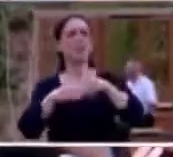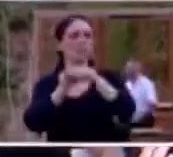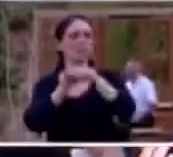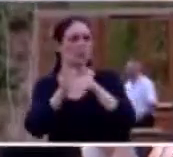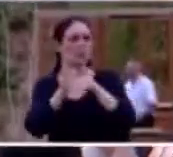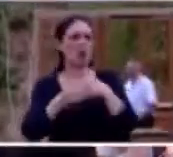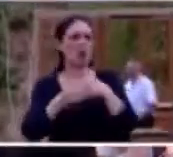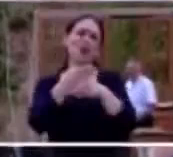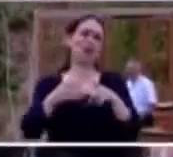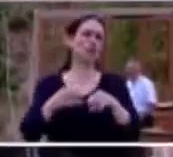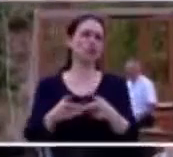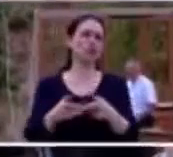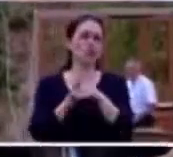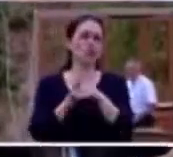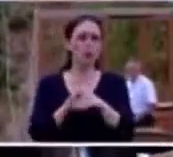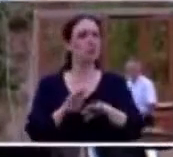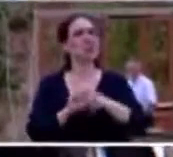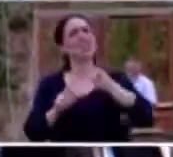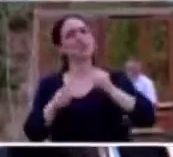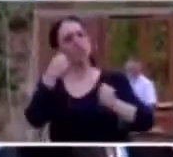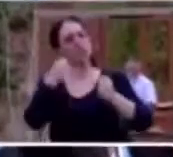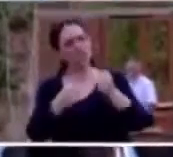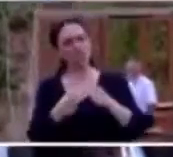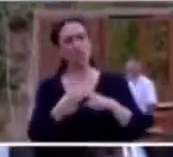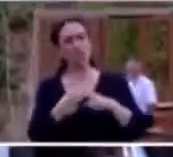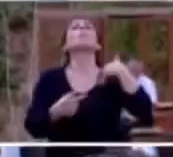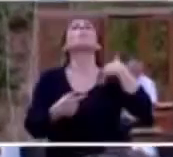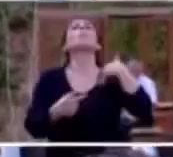السير، ما تنتخبوني.